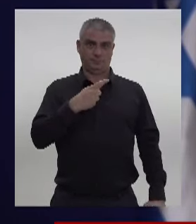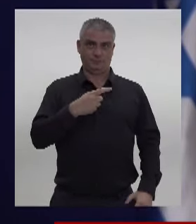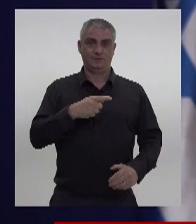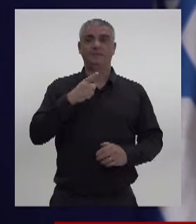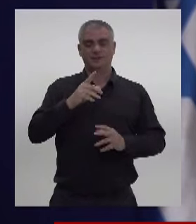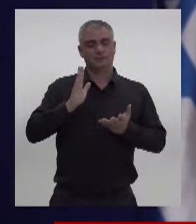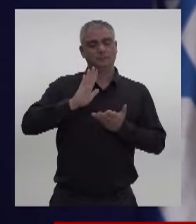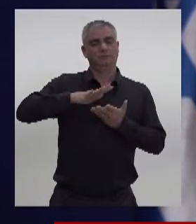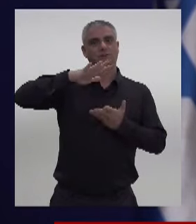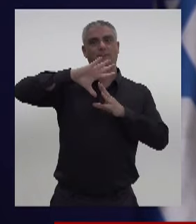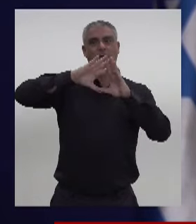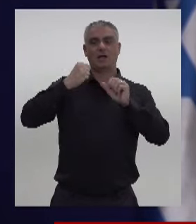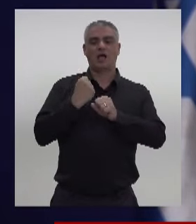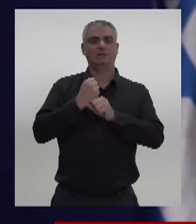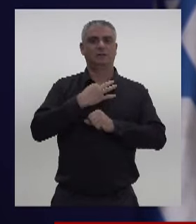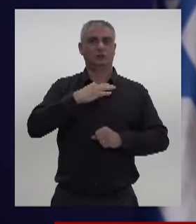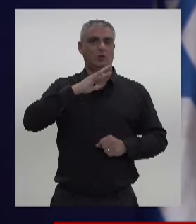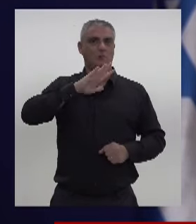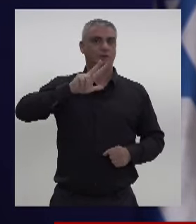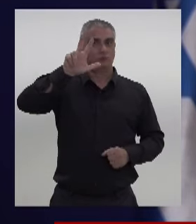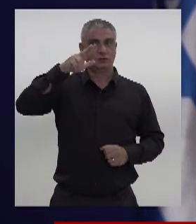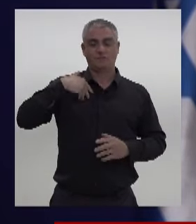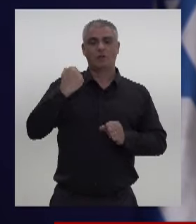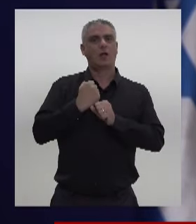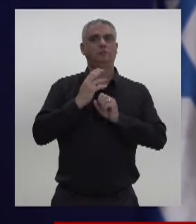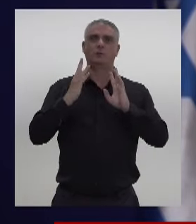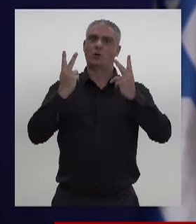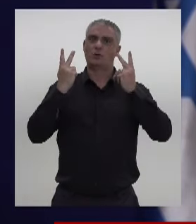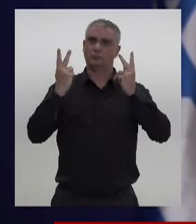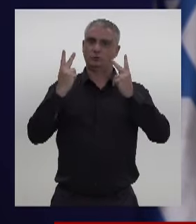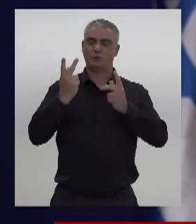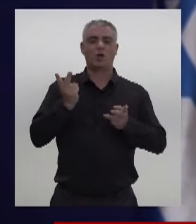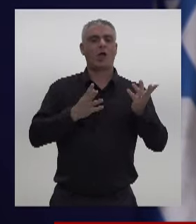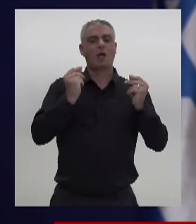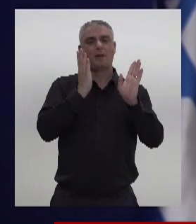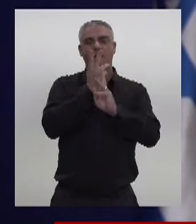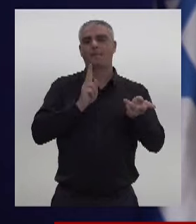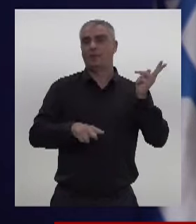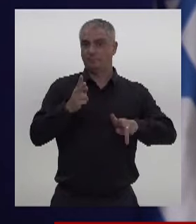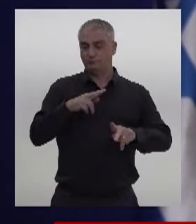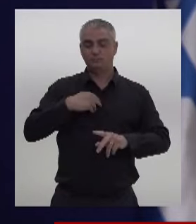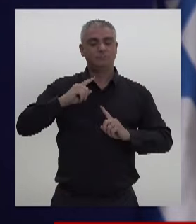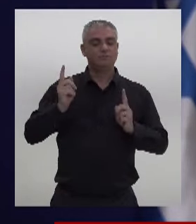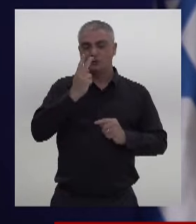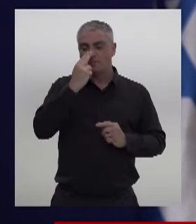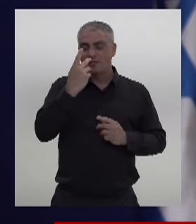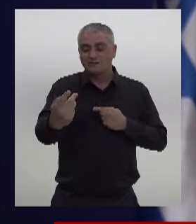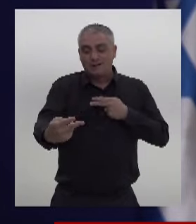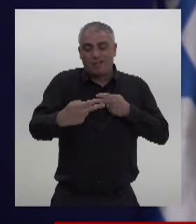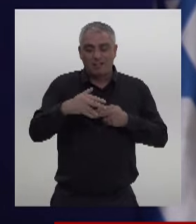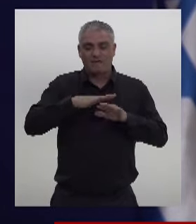זה מצטבר לכדי העשייה שלנו בצפון עשייה משמעותית הורגת הרבה מחבלים בעיקר את כל מי שמנסה להגיע